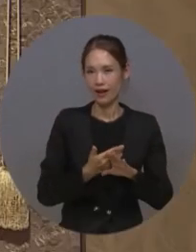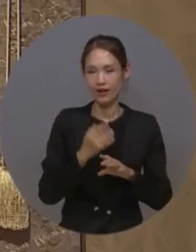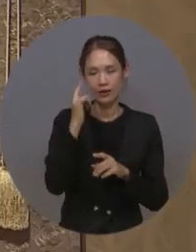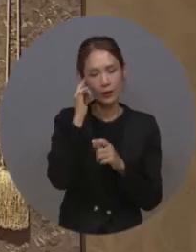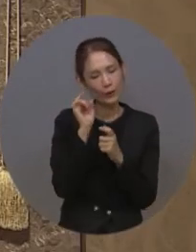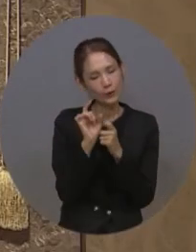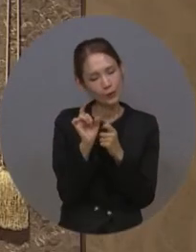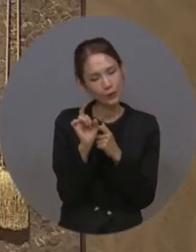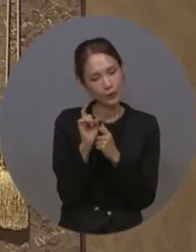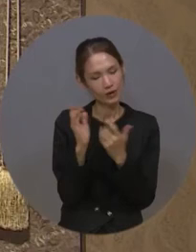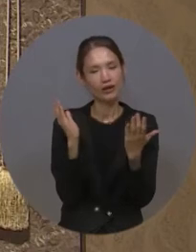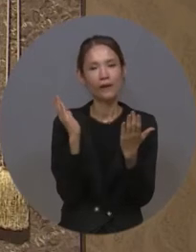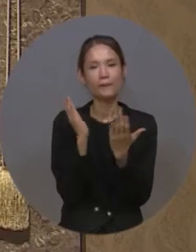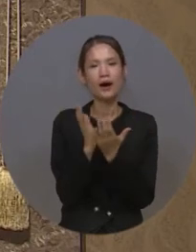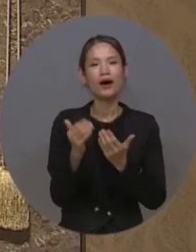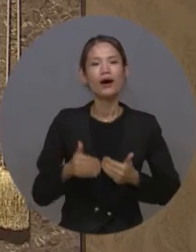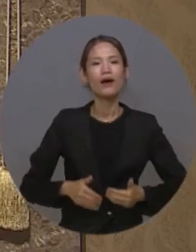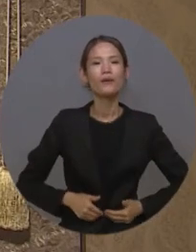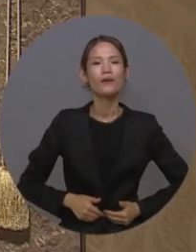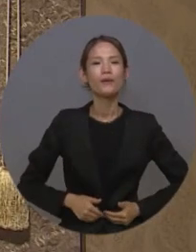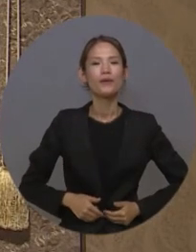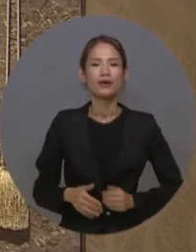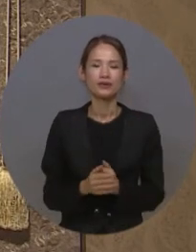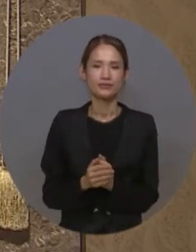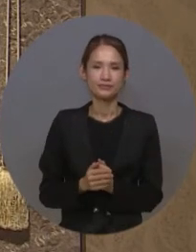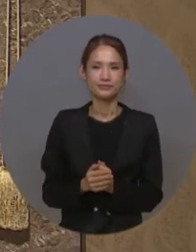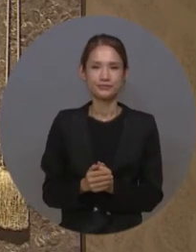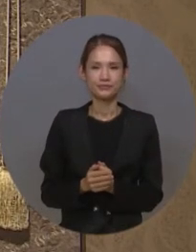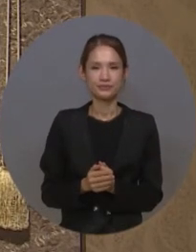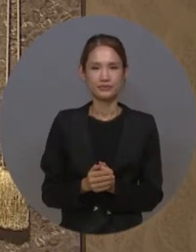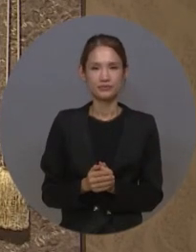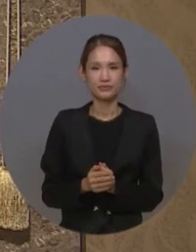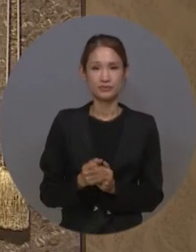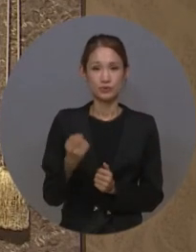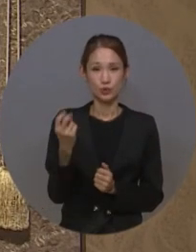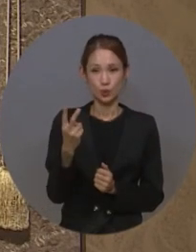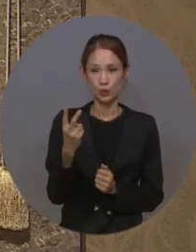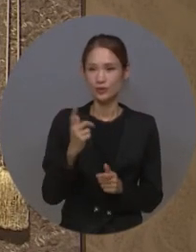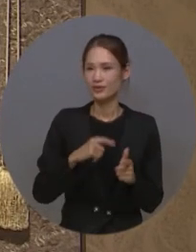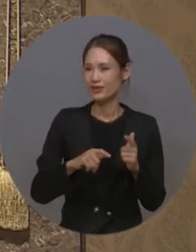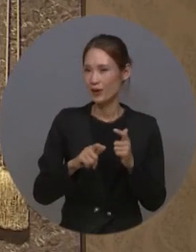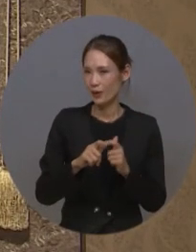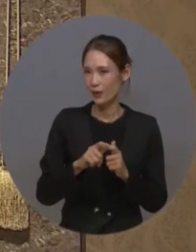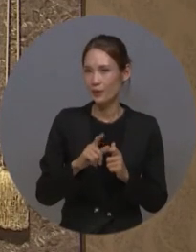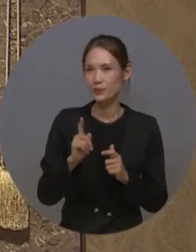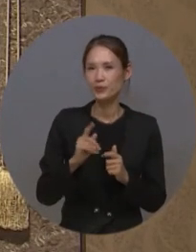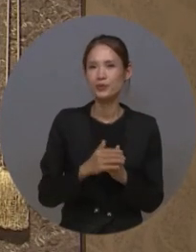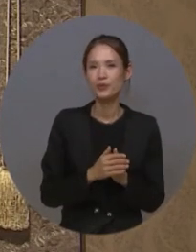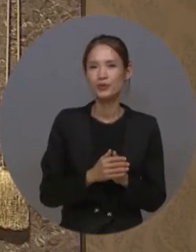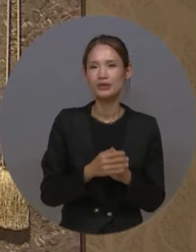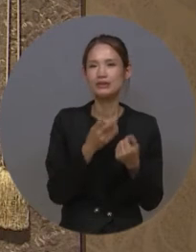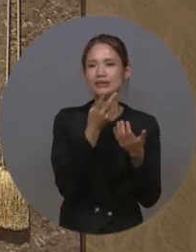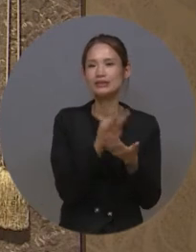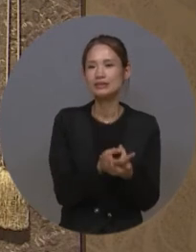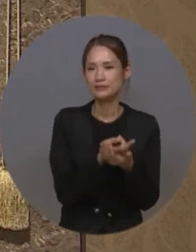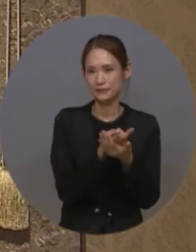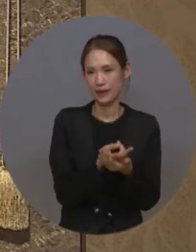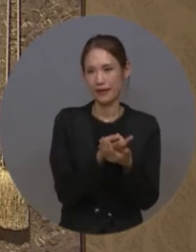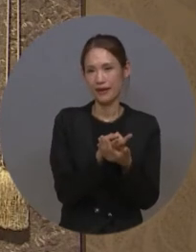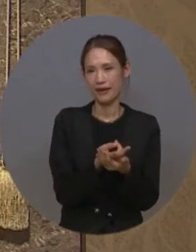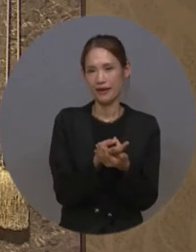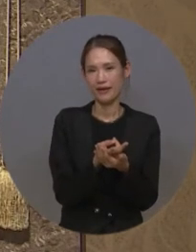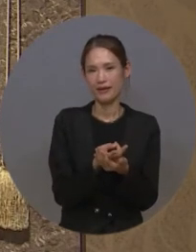맞출 수 있어야 되는데 어 거기다 또 중요한게 침대 상태 친구